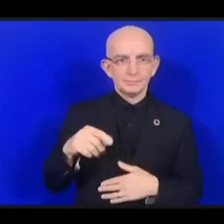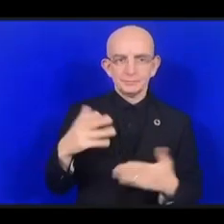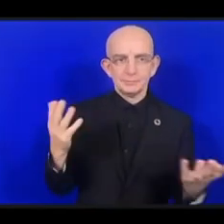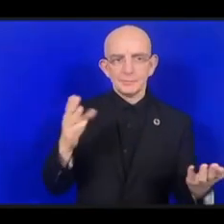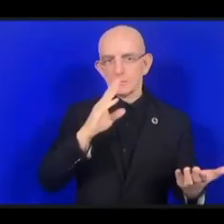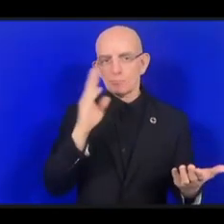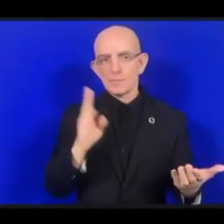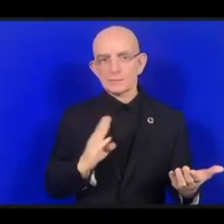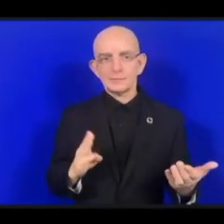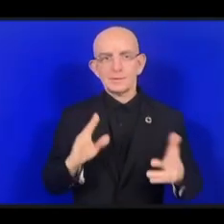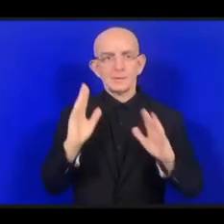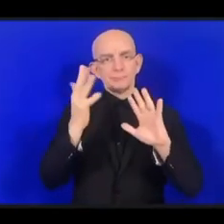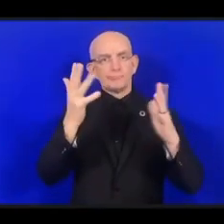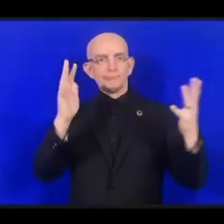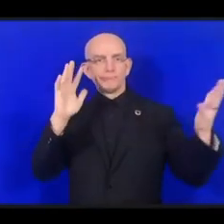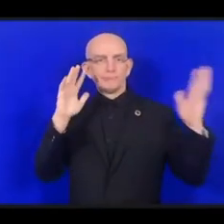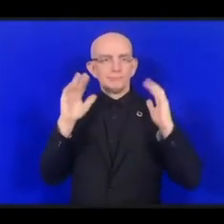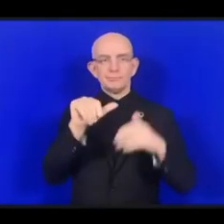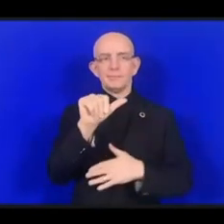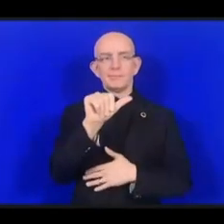我希望通过参会呢，